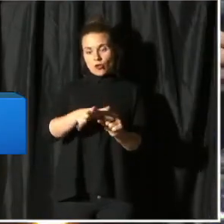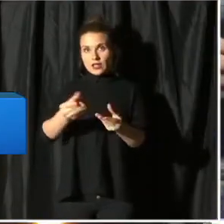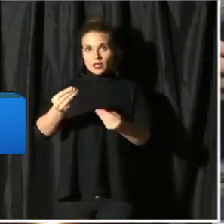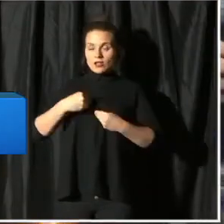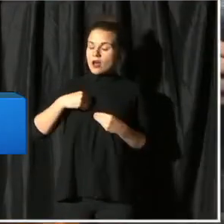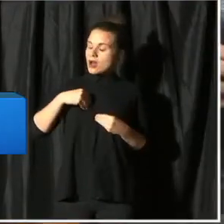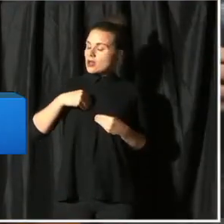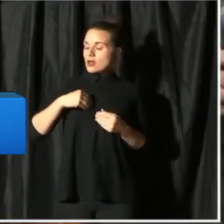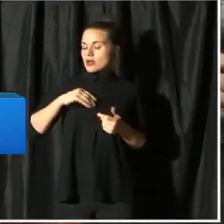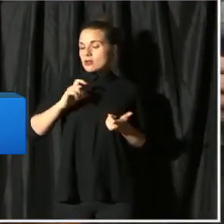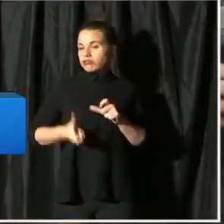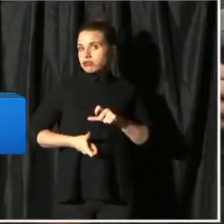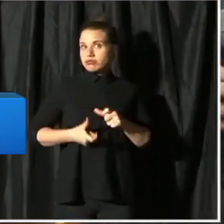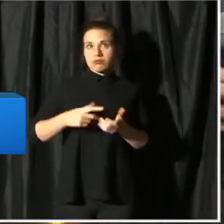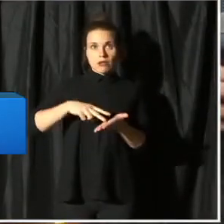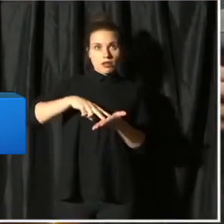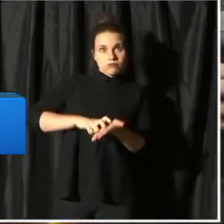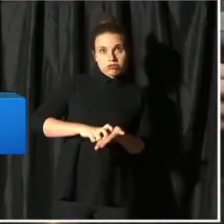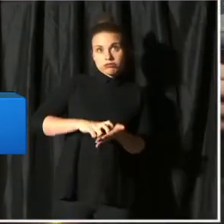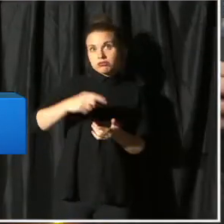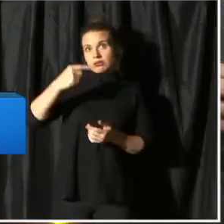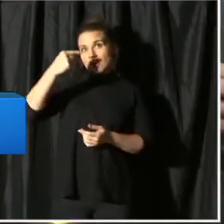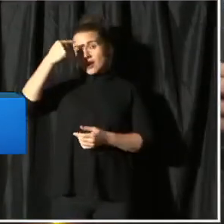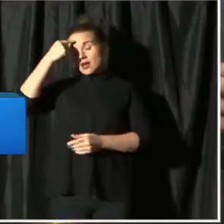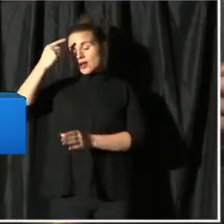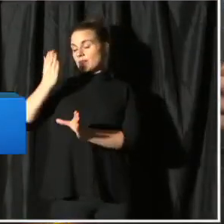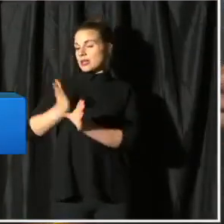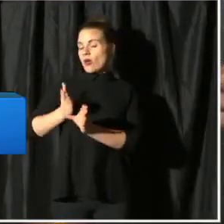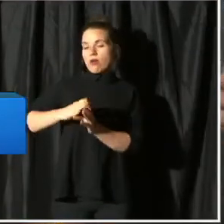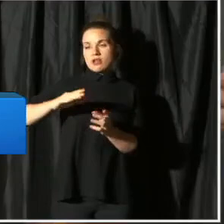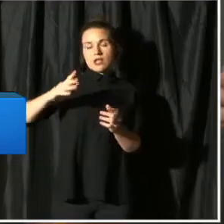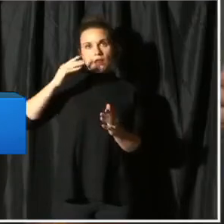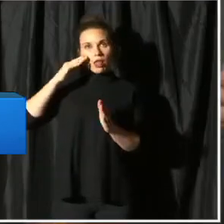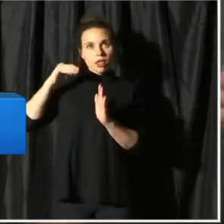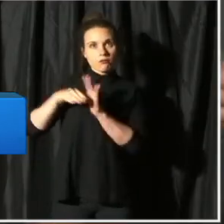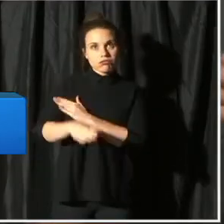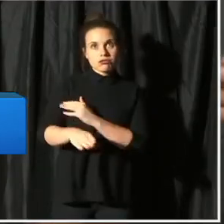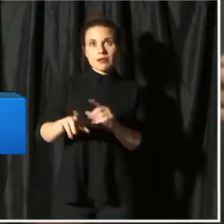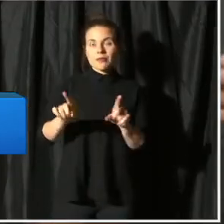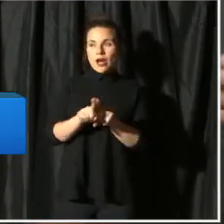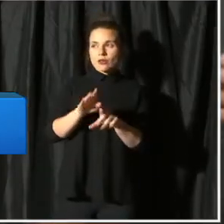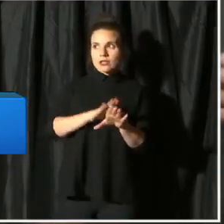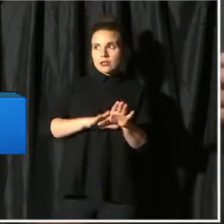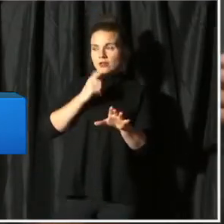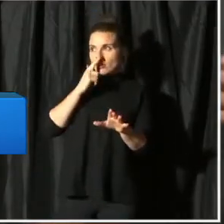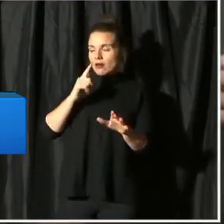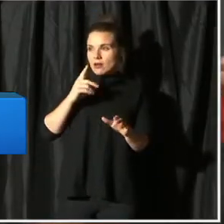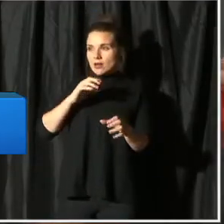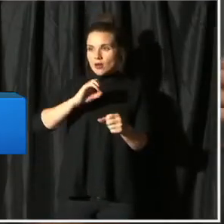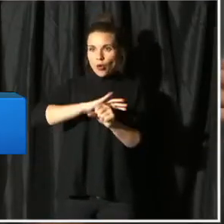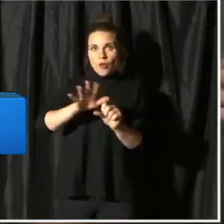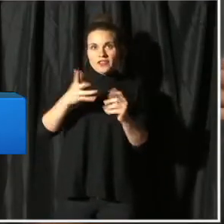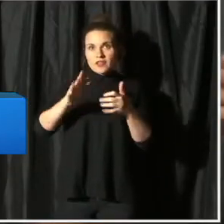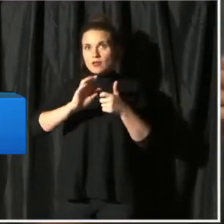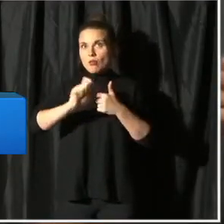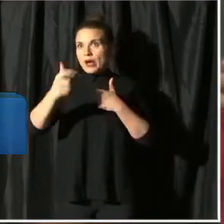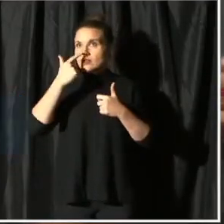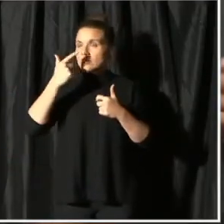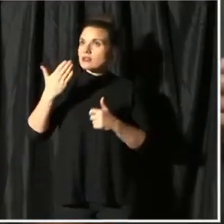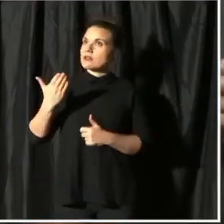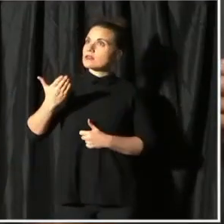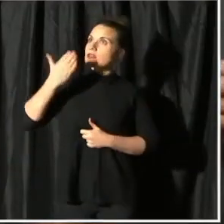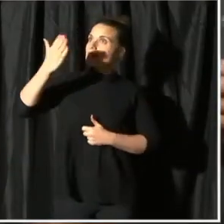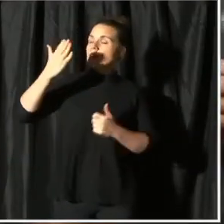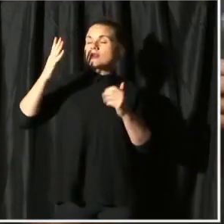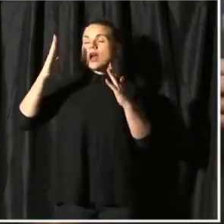un épuisement physique un épuisement psychologique et il ya eu de l'espoir aussi parce qu'on s'est dit après ça ça va bouger c'est pas possible que ça reste